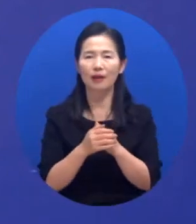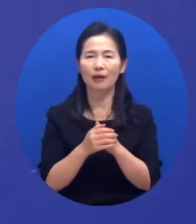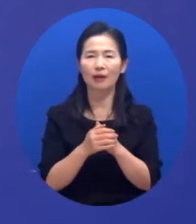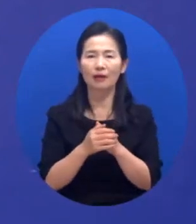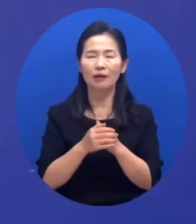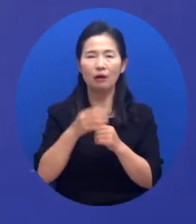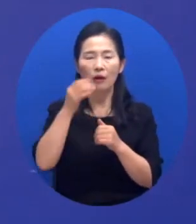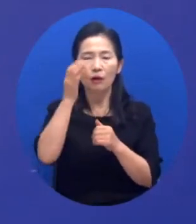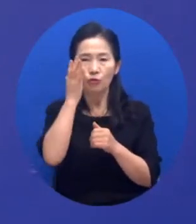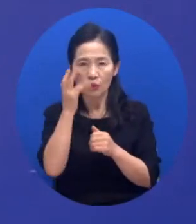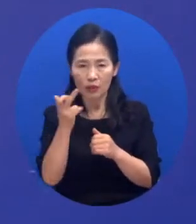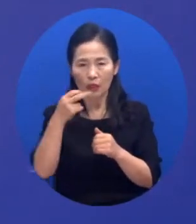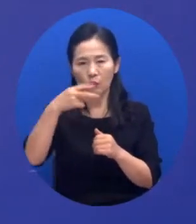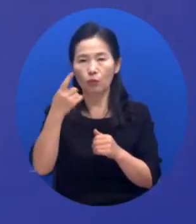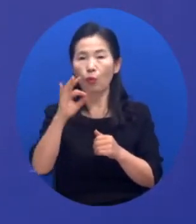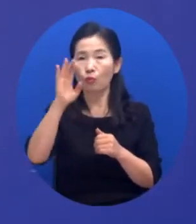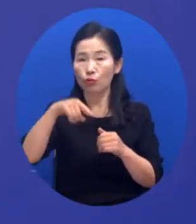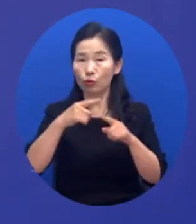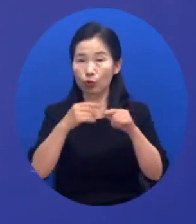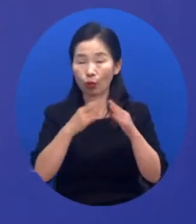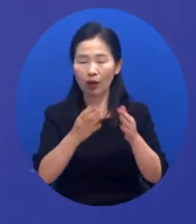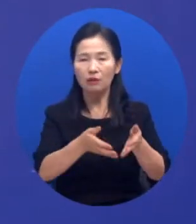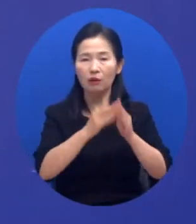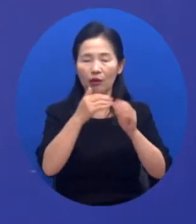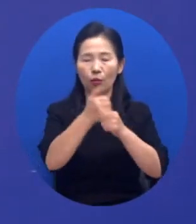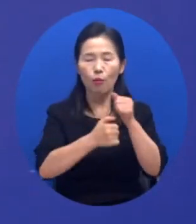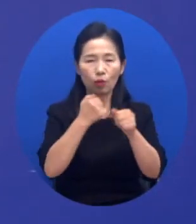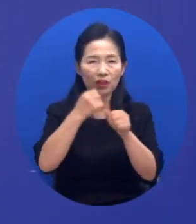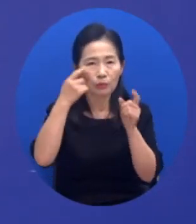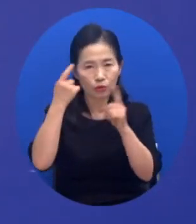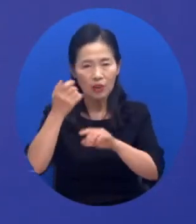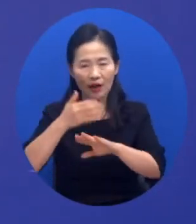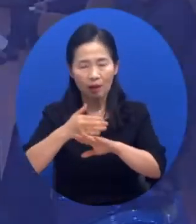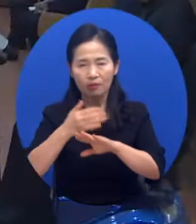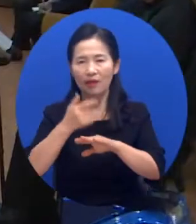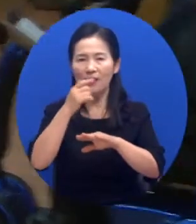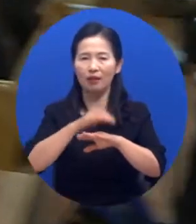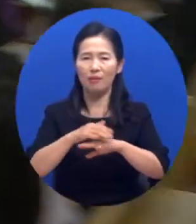울산 동부교회가 설립 50주년 기념 감사 예배를 드렸습니다.